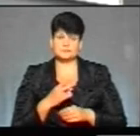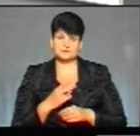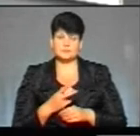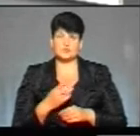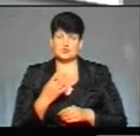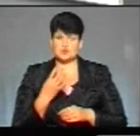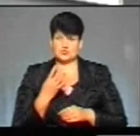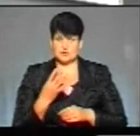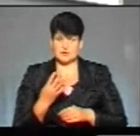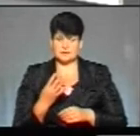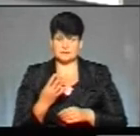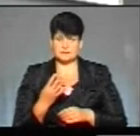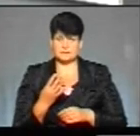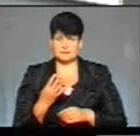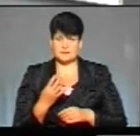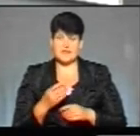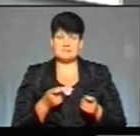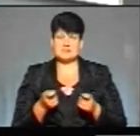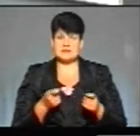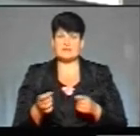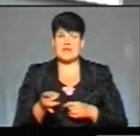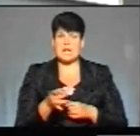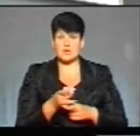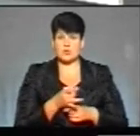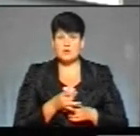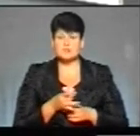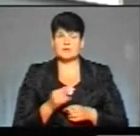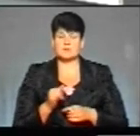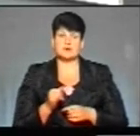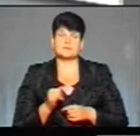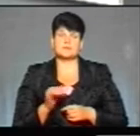4 адміністративних райони. Так, ми виходили з